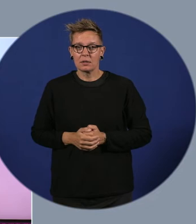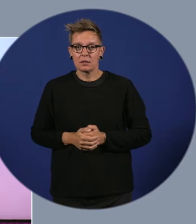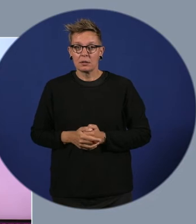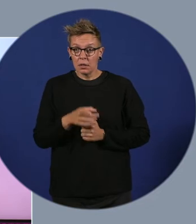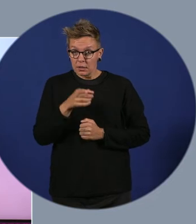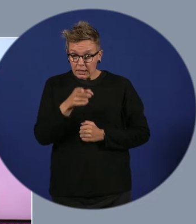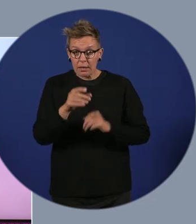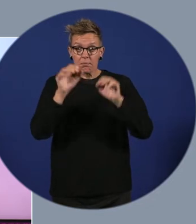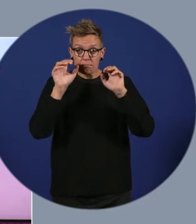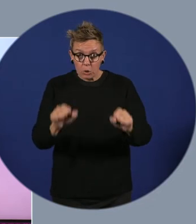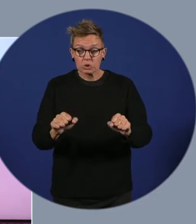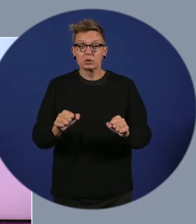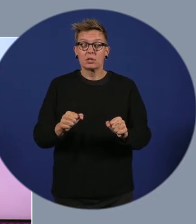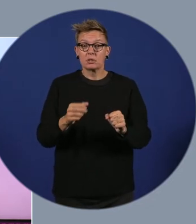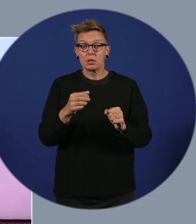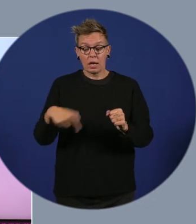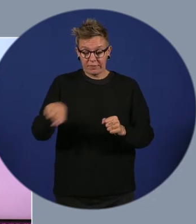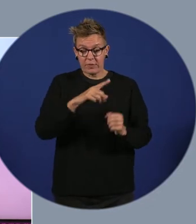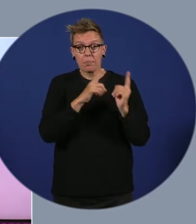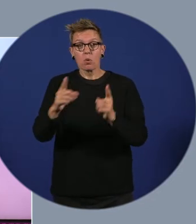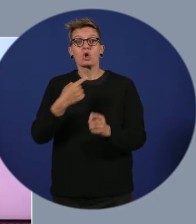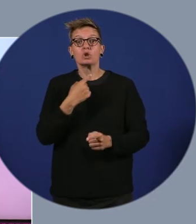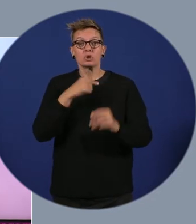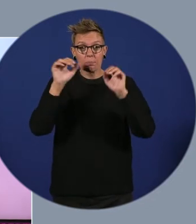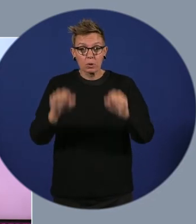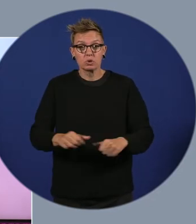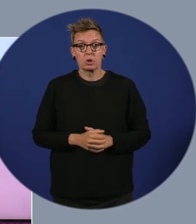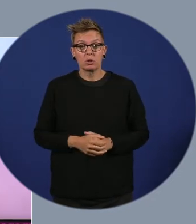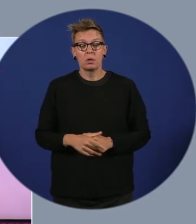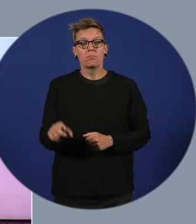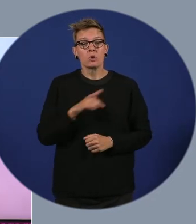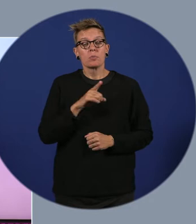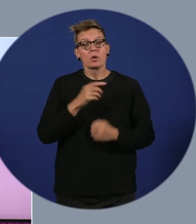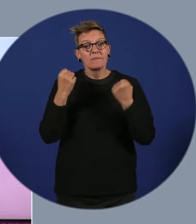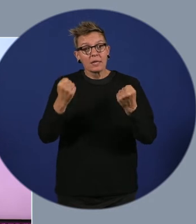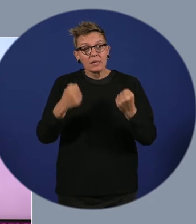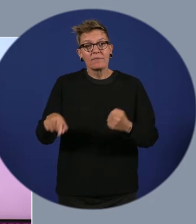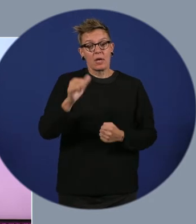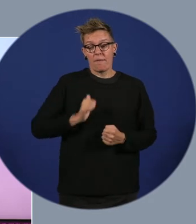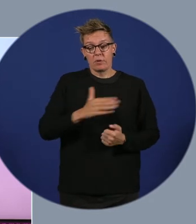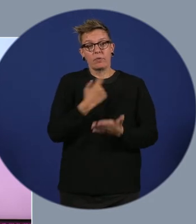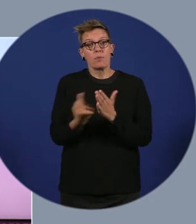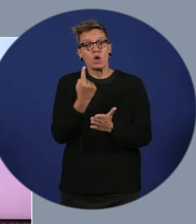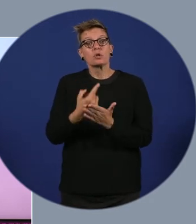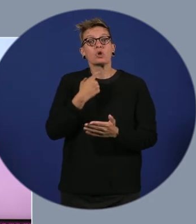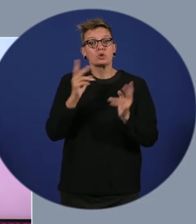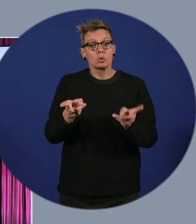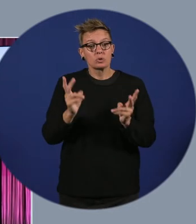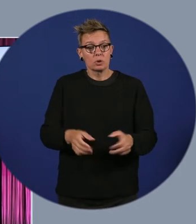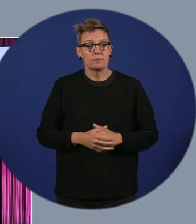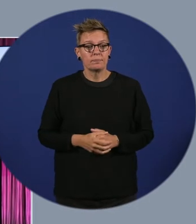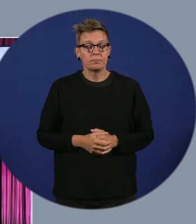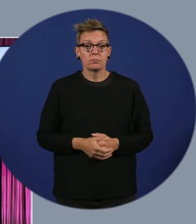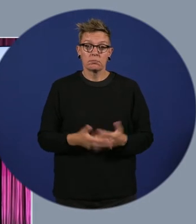inte utan att vi går och röstar. Så att det är utomordentligt viktigt att vi också nyttjar den möjligheten. Sen